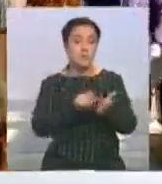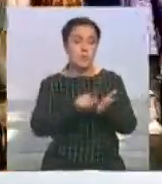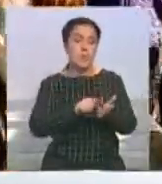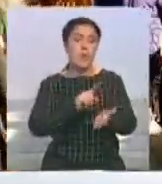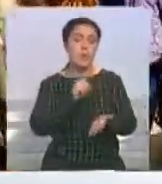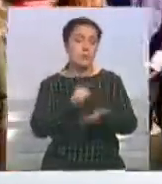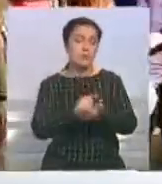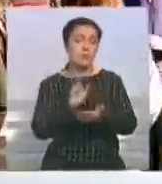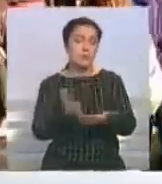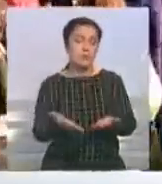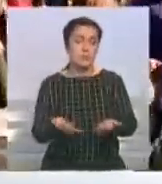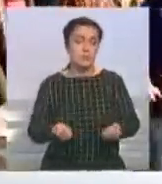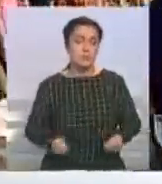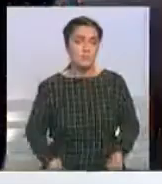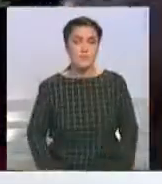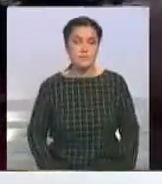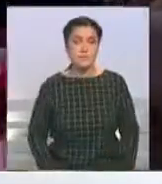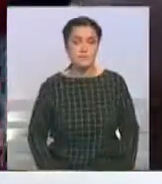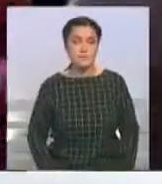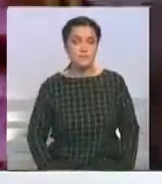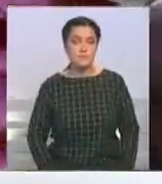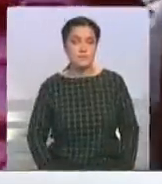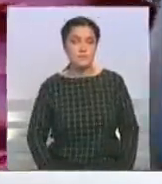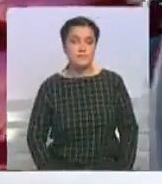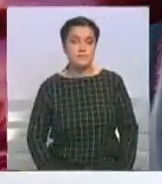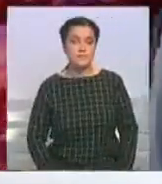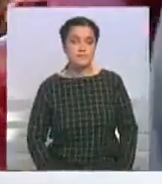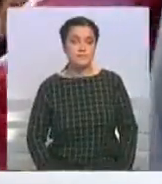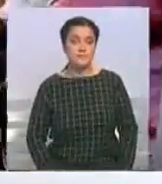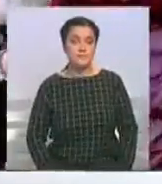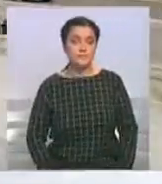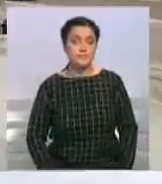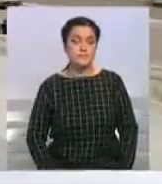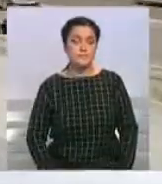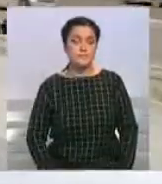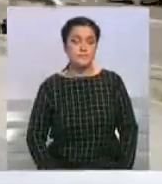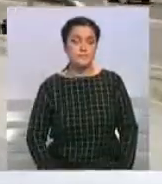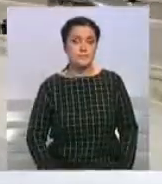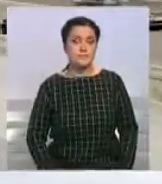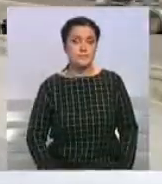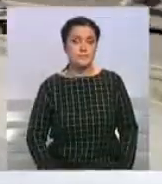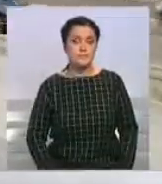равно получит. Анна Анастасиади, Шалва Сурамелашвили, Хабар 24, Грузия.